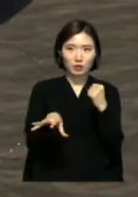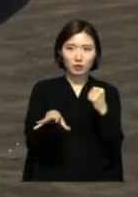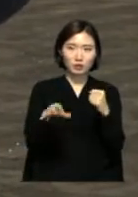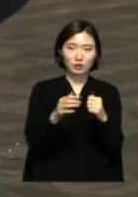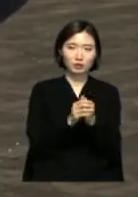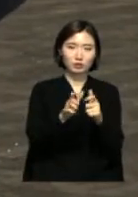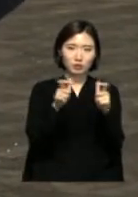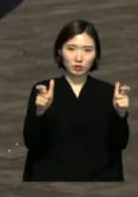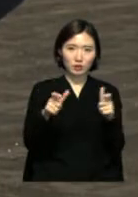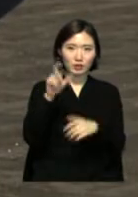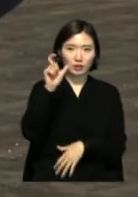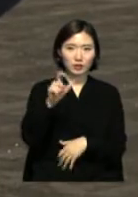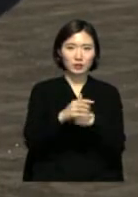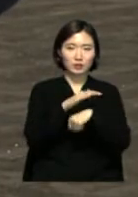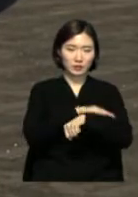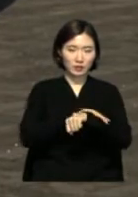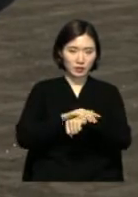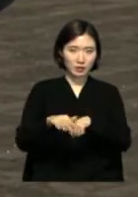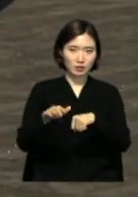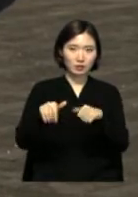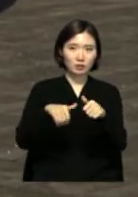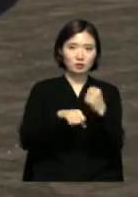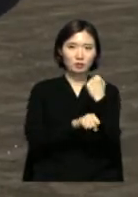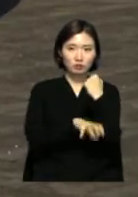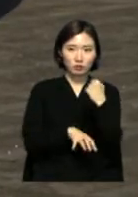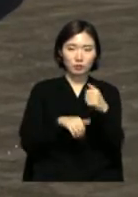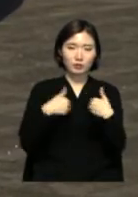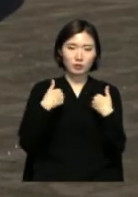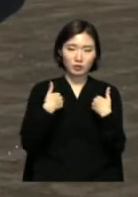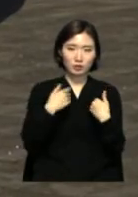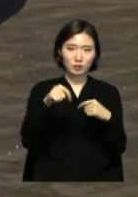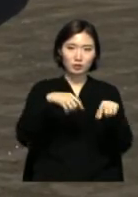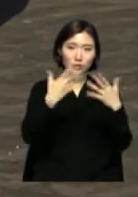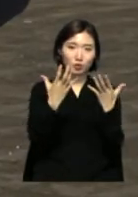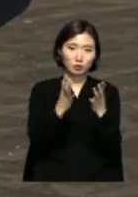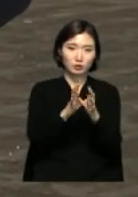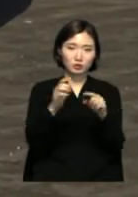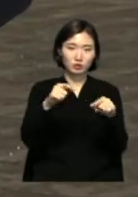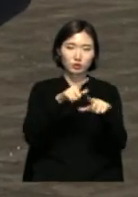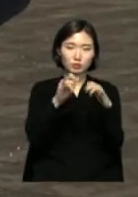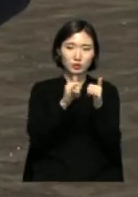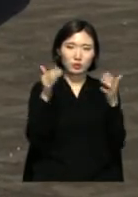더불어 탄탄하게 뒷받침돼야 할 부분입니다. 자치구의 모든 정책이